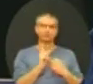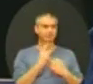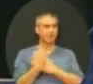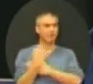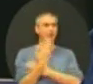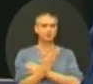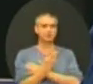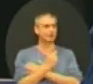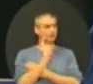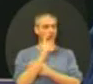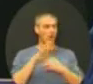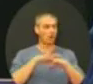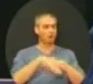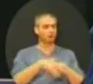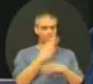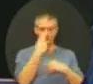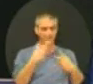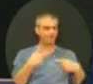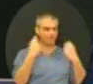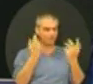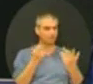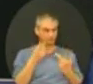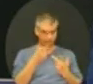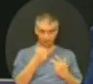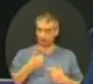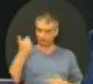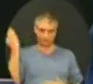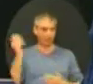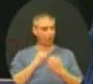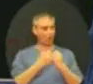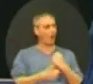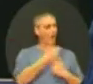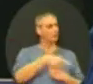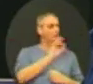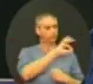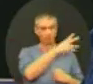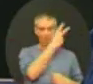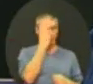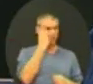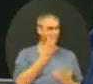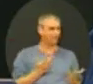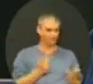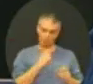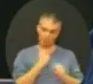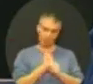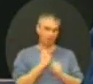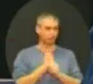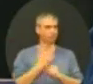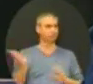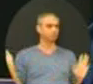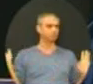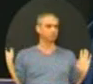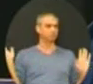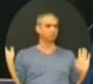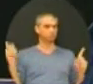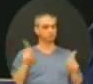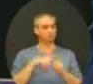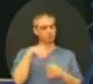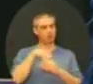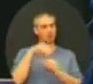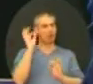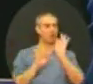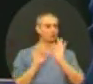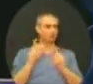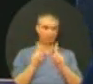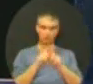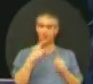פה? מי יכול להשפיע מבחינה תרבותית? זו השרה או הנהגת האוכלוסייה הערבית למשל? לא לעשות את הדברים הללו כחלק מהסתה,